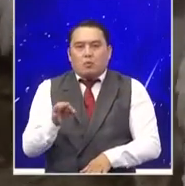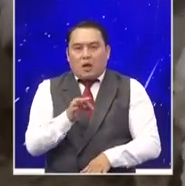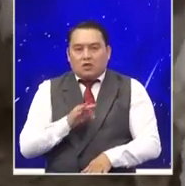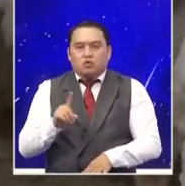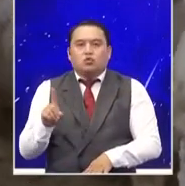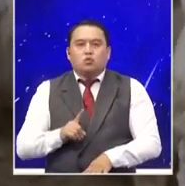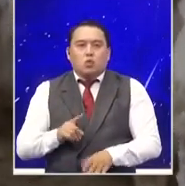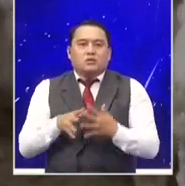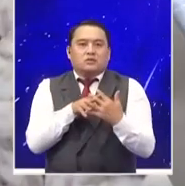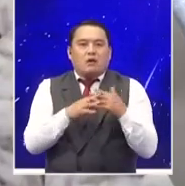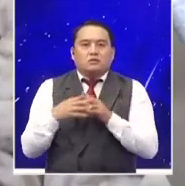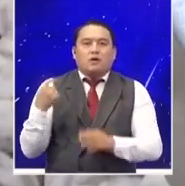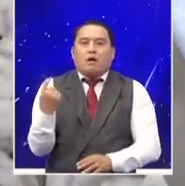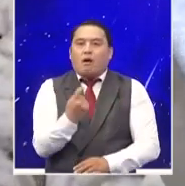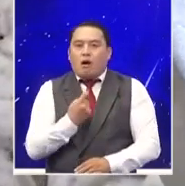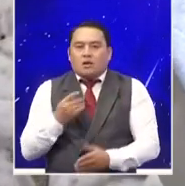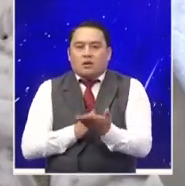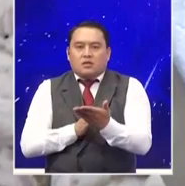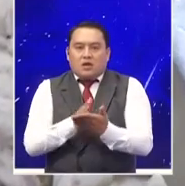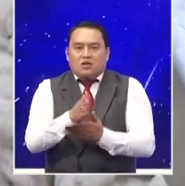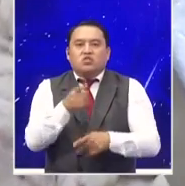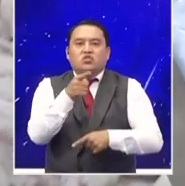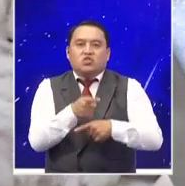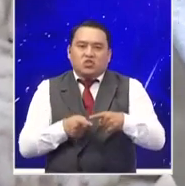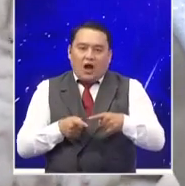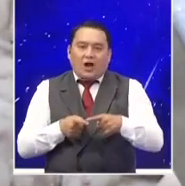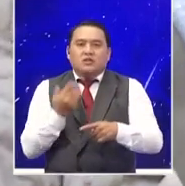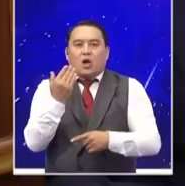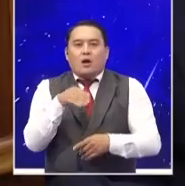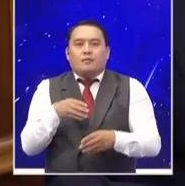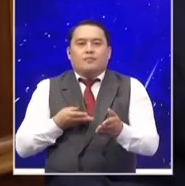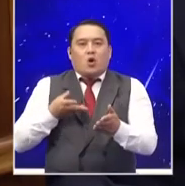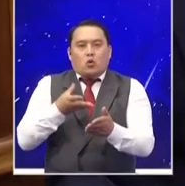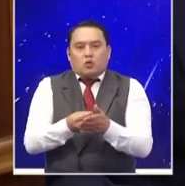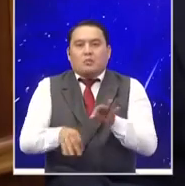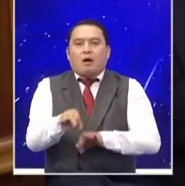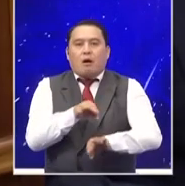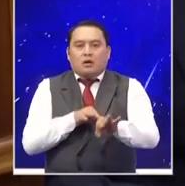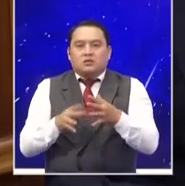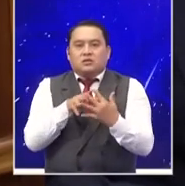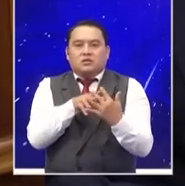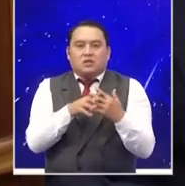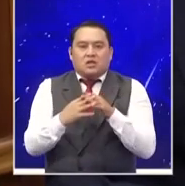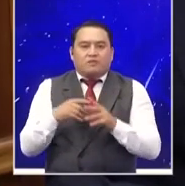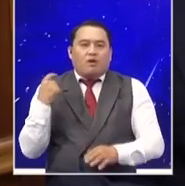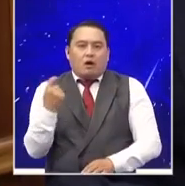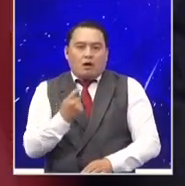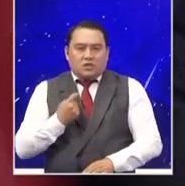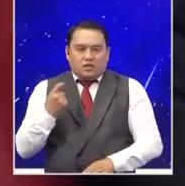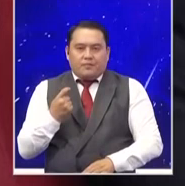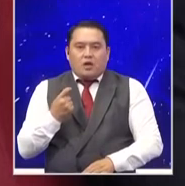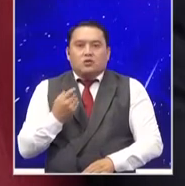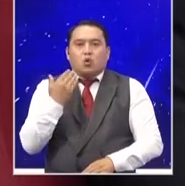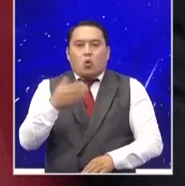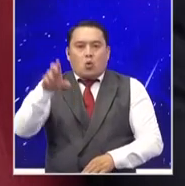тем, что Алматинская область – аграрно-ориентированный регион, львиная доля профинансированных проектов приходится на сельское хозяйство.